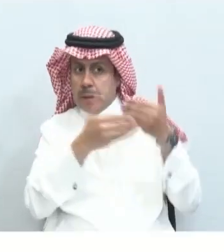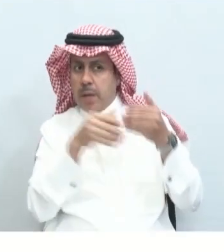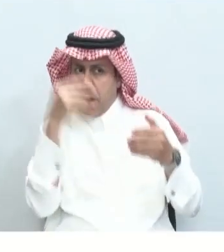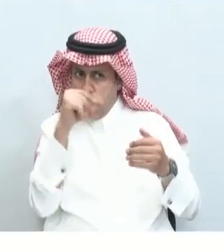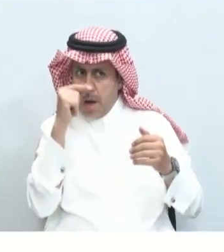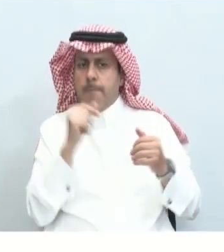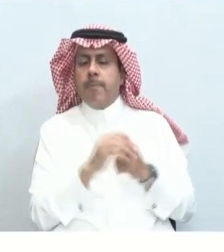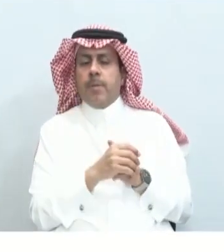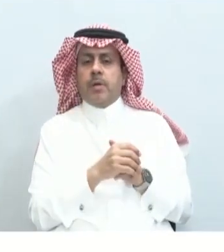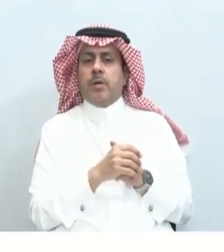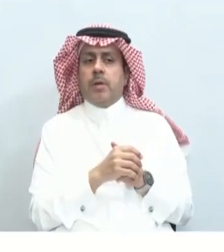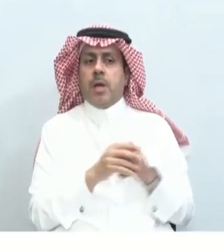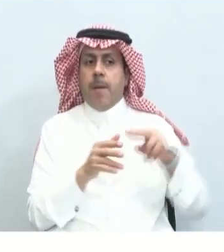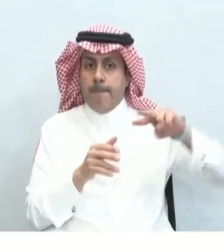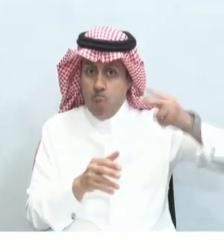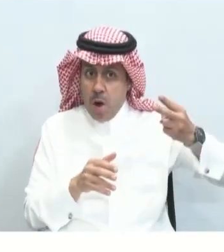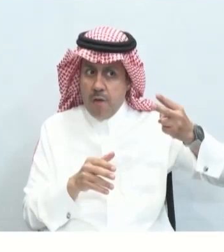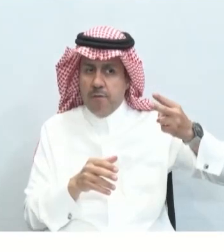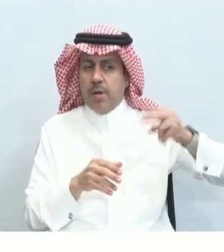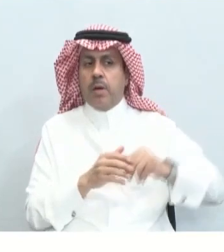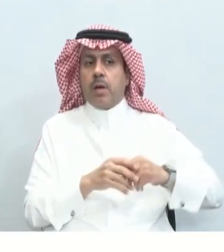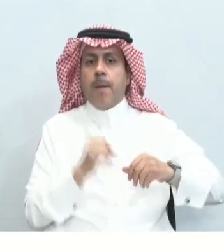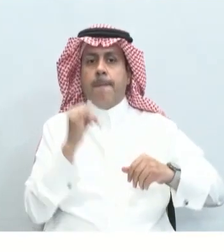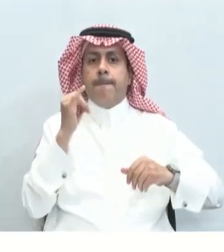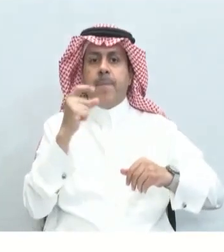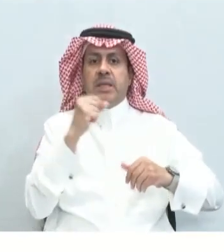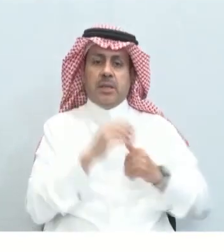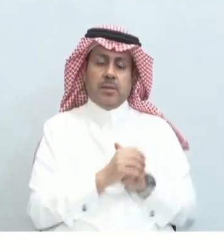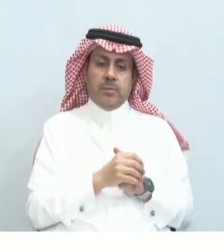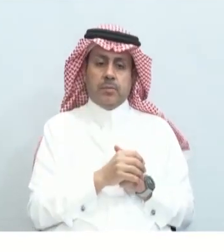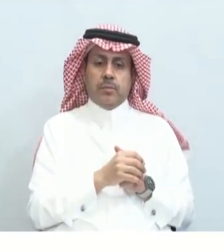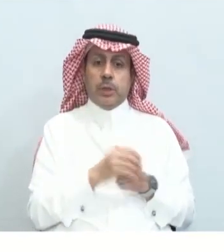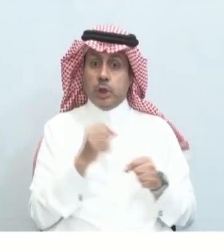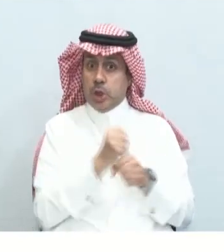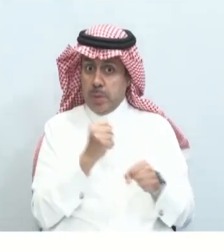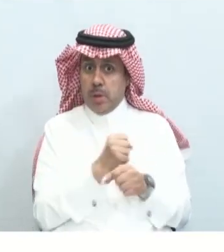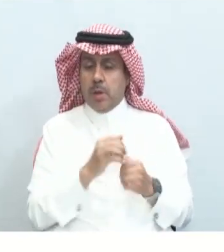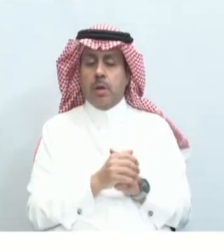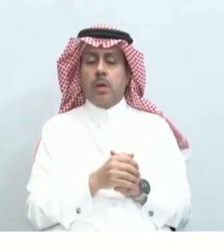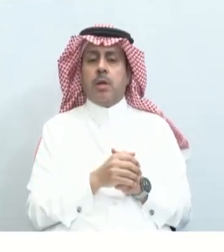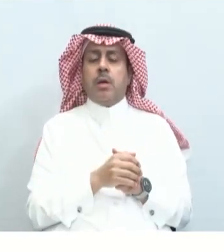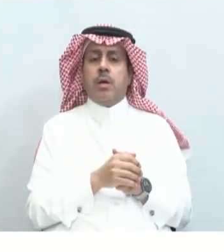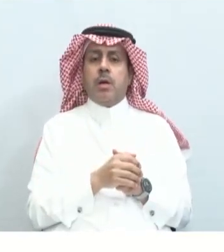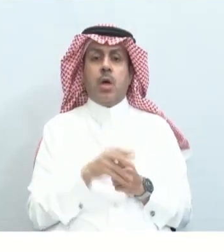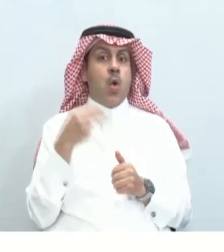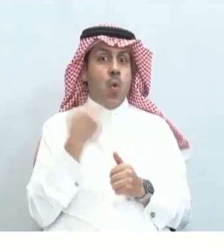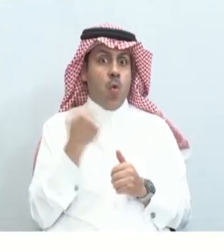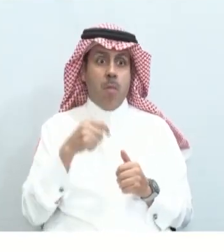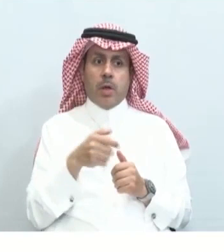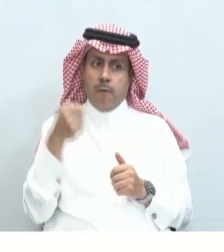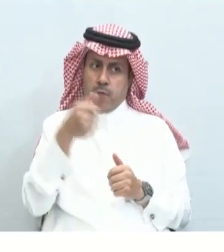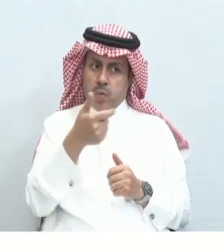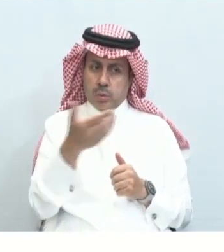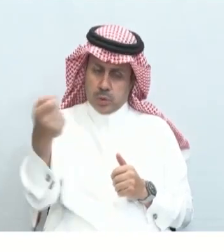هذا جزاء في حال المخالفه هو مادي وتقوم بتطبيقها بتطبيقه السلطه العامه